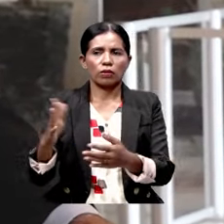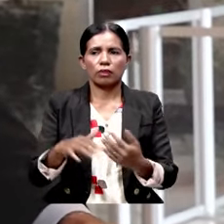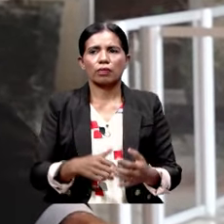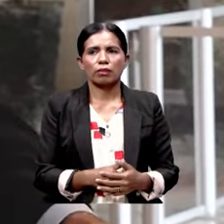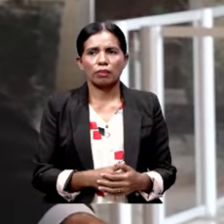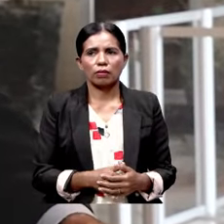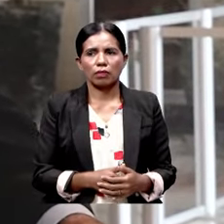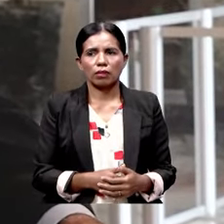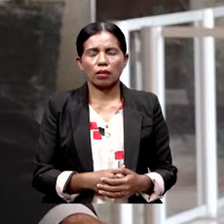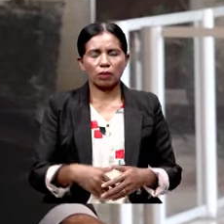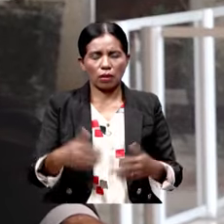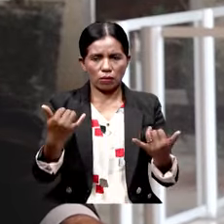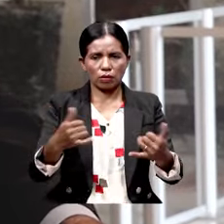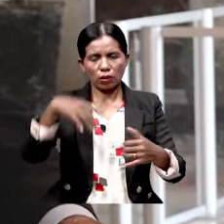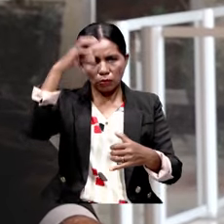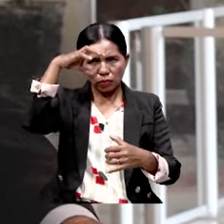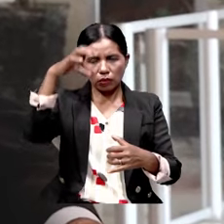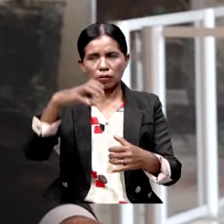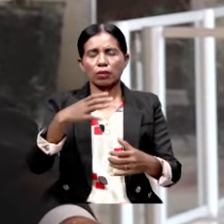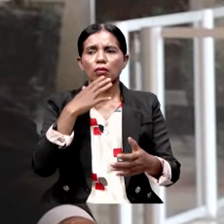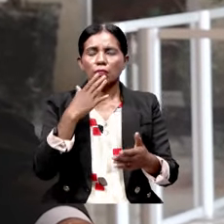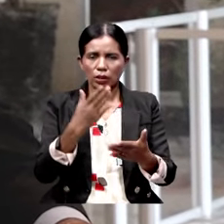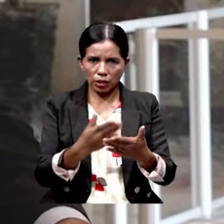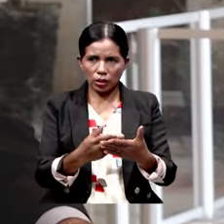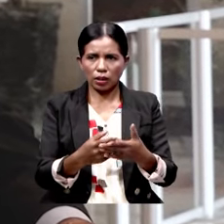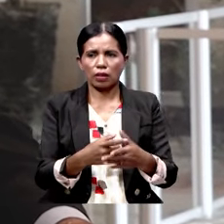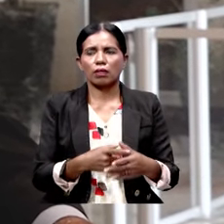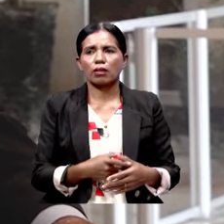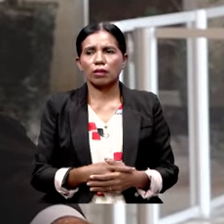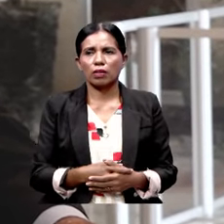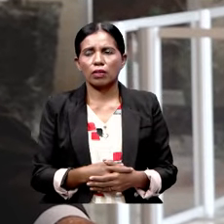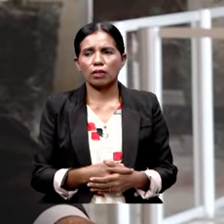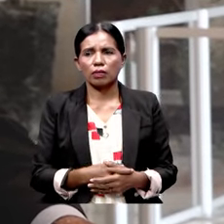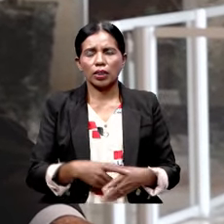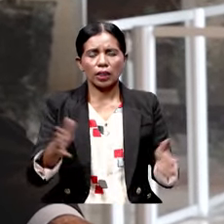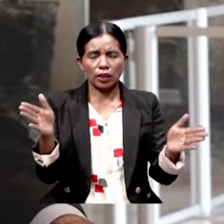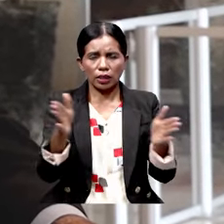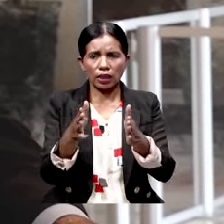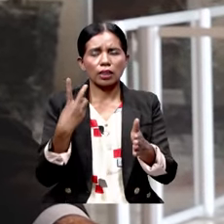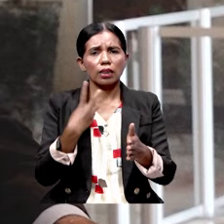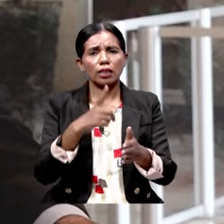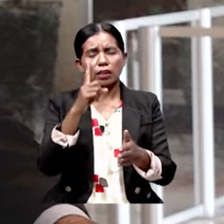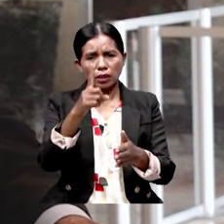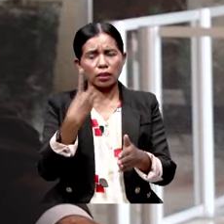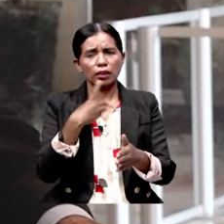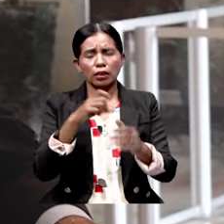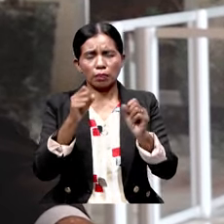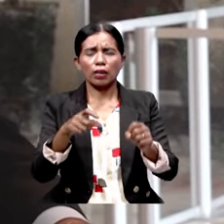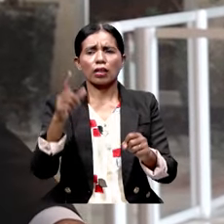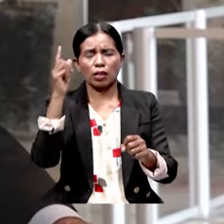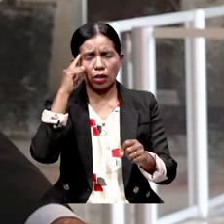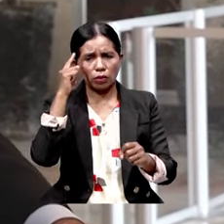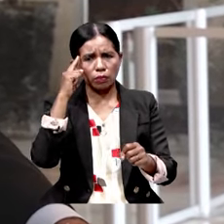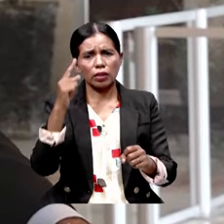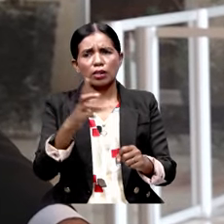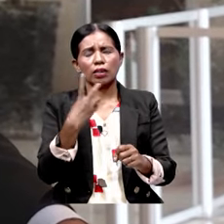Vejo o damos agora capaz, vou dizer aqui de não ver, kita bel a noite que está cura